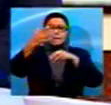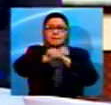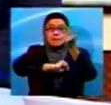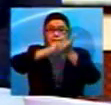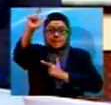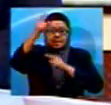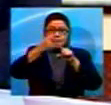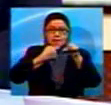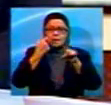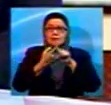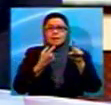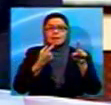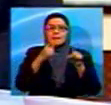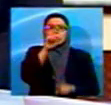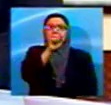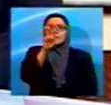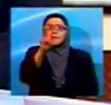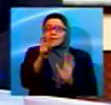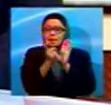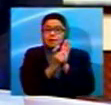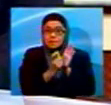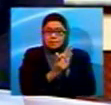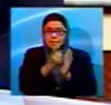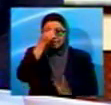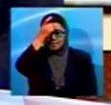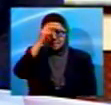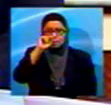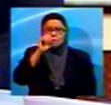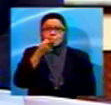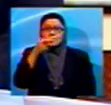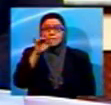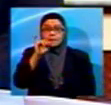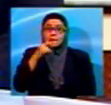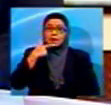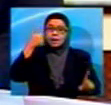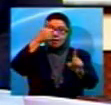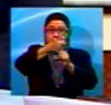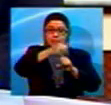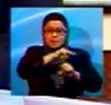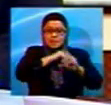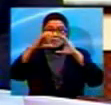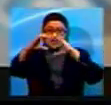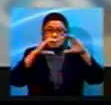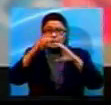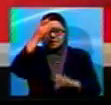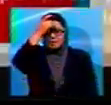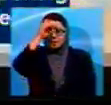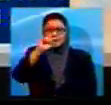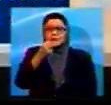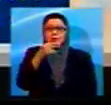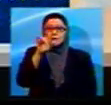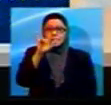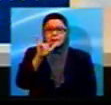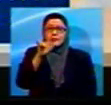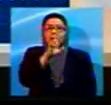stesen televisen kabel Astro Datuk norhayati menjelaskan atas arahan menteri komunikasi dan multim dat seri Ahmad shabri